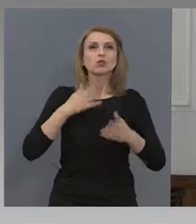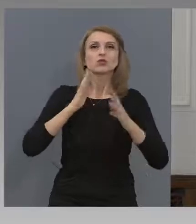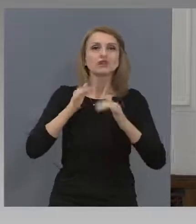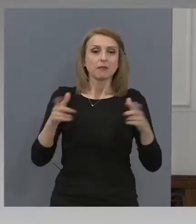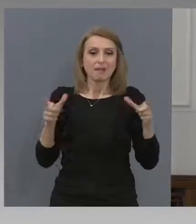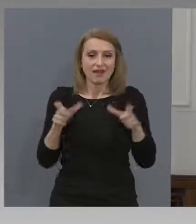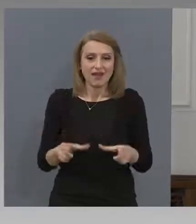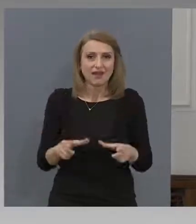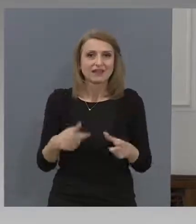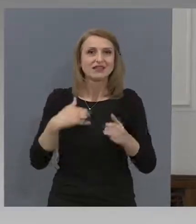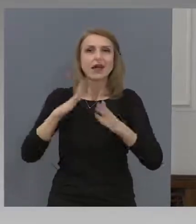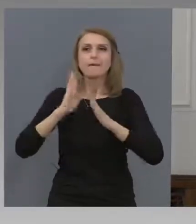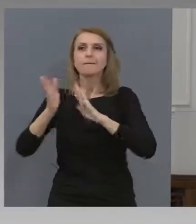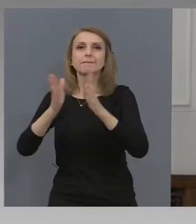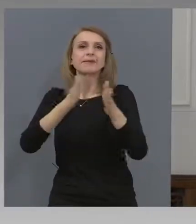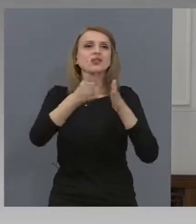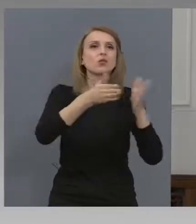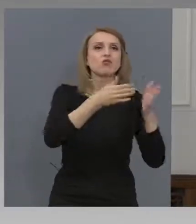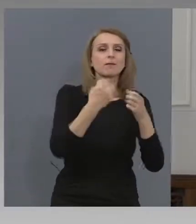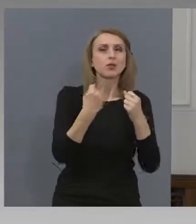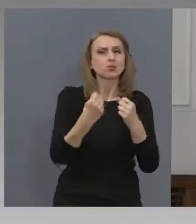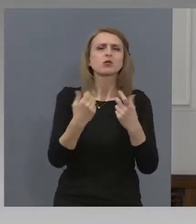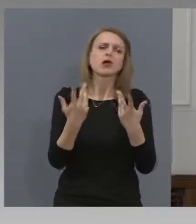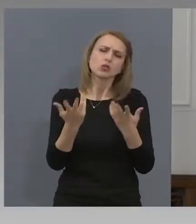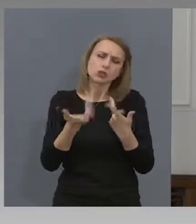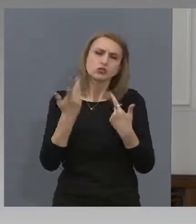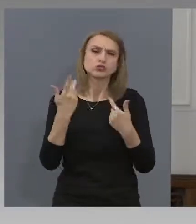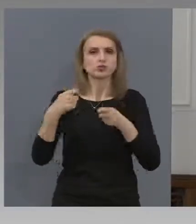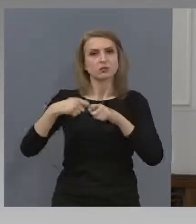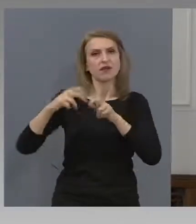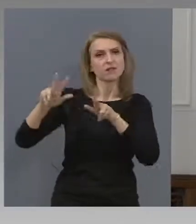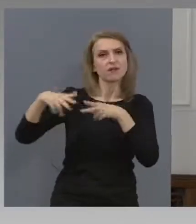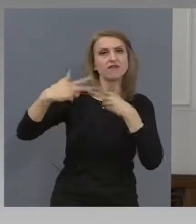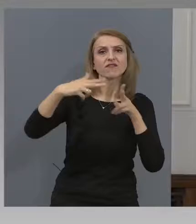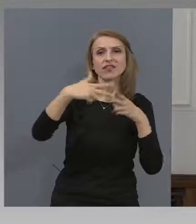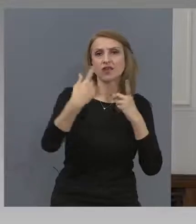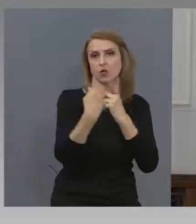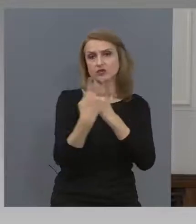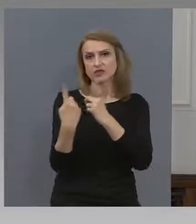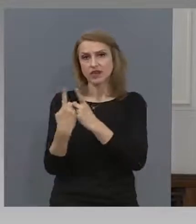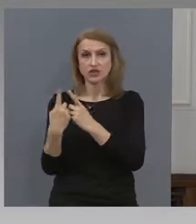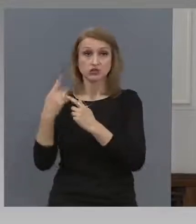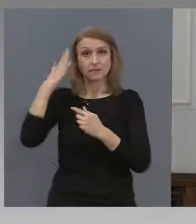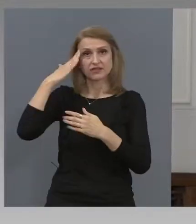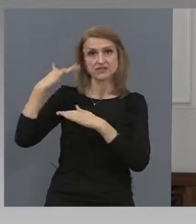изговорихме за варианти през видеосрещи, в които Министерството да не съдейства.